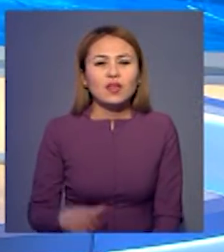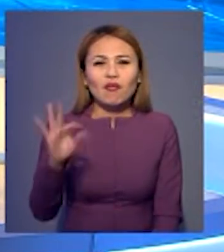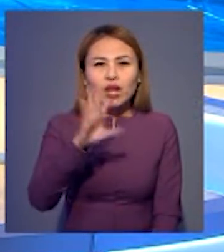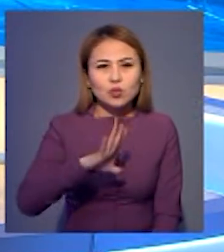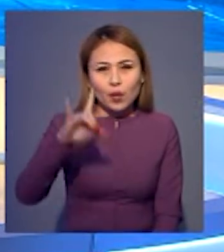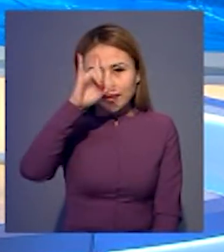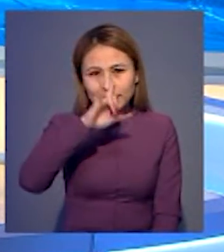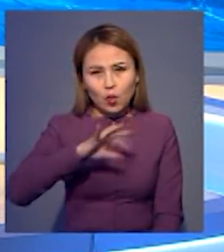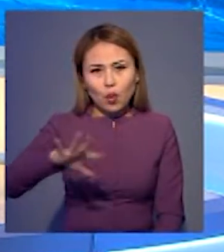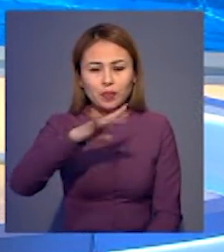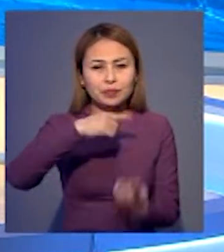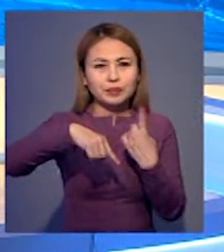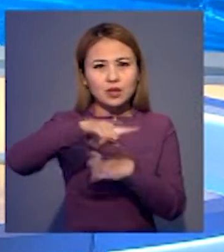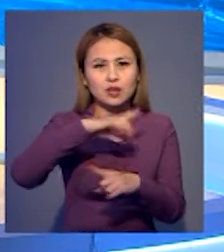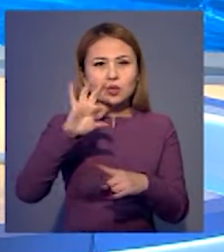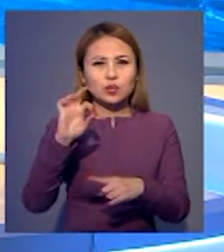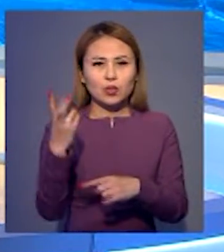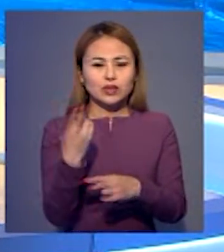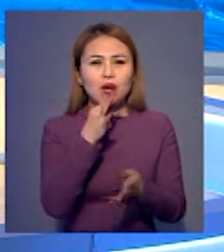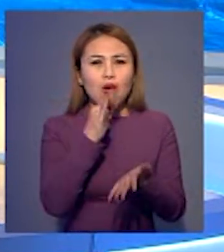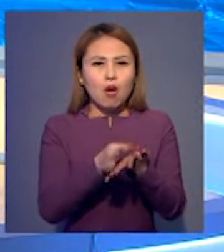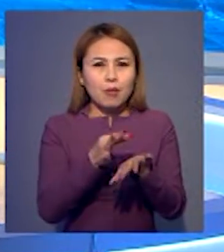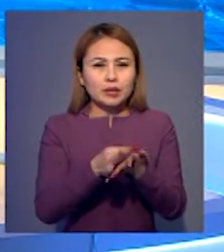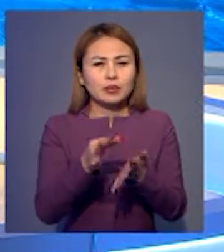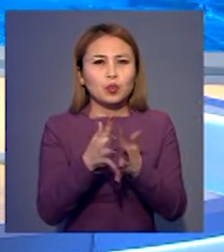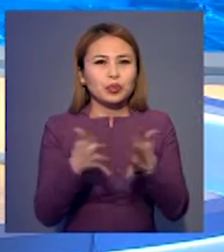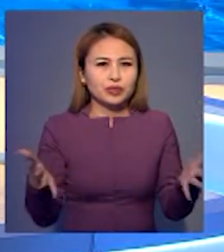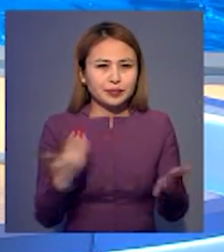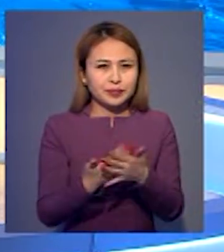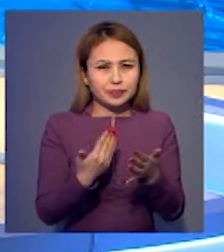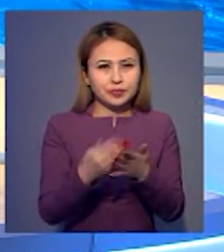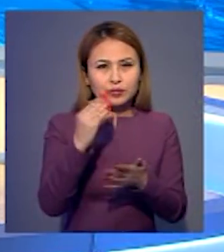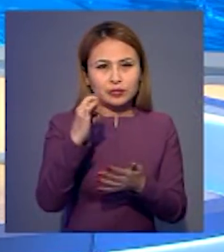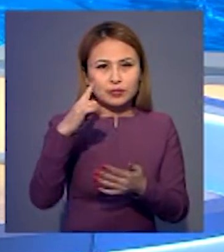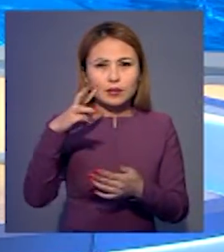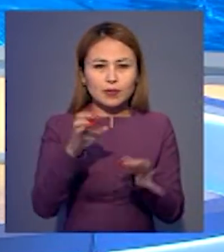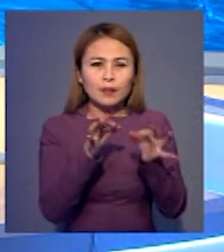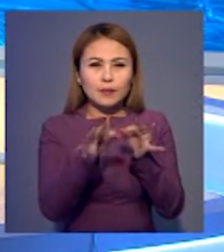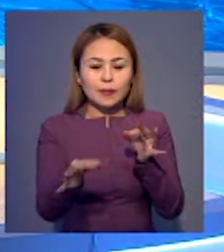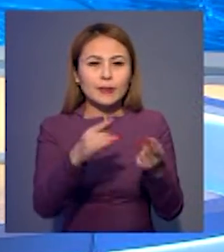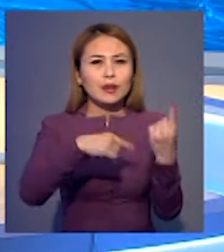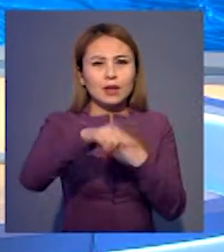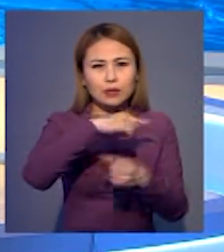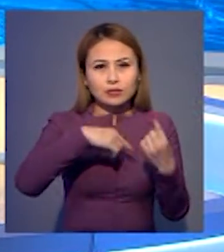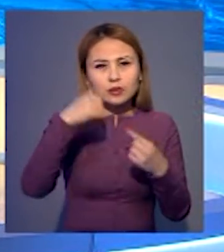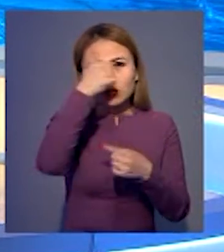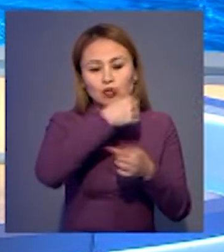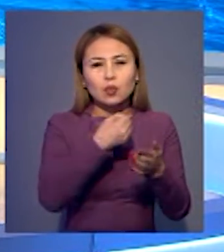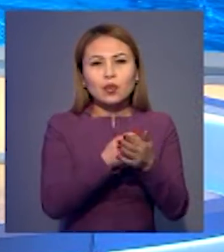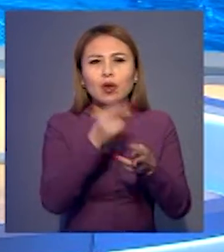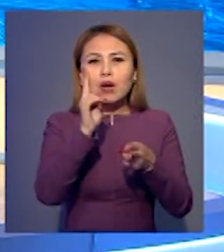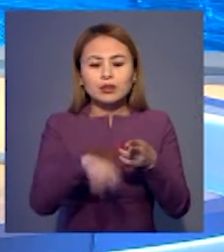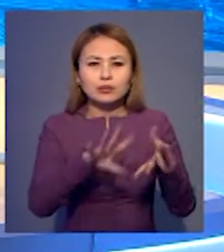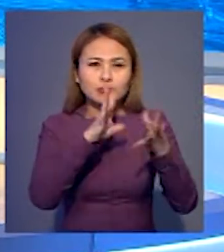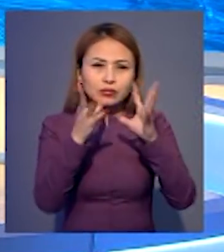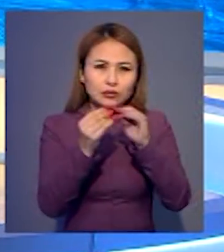Шығыс Қазақстан облысында бизнестің әлеуметтік жауапкершілігі артып келеді. Мәселен, Жарма ауданының кәсіпкерлері биыл жыл соңына